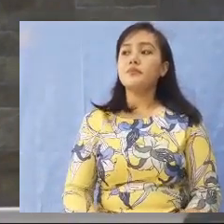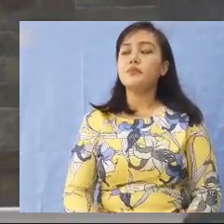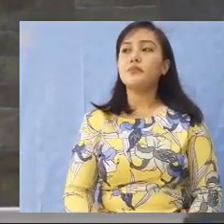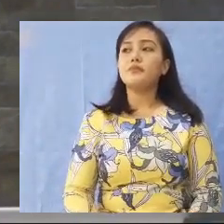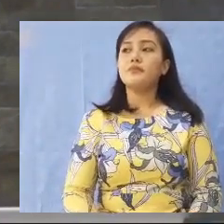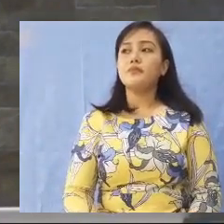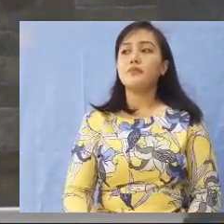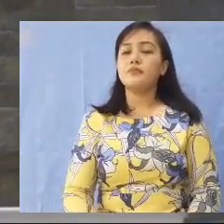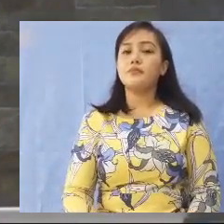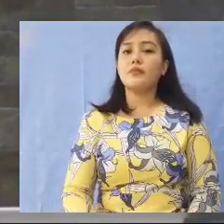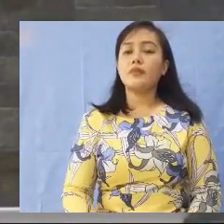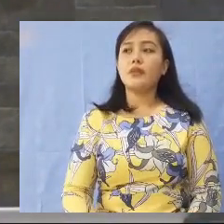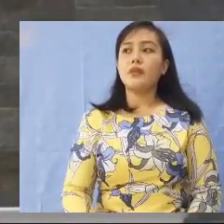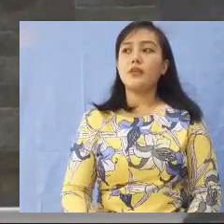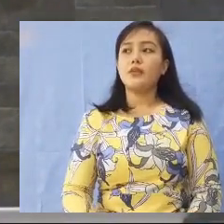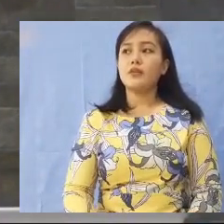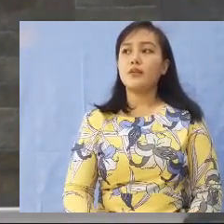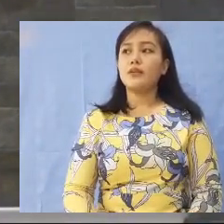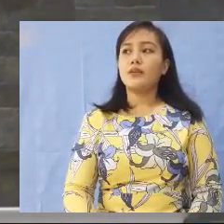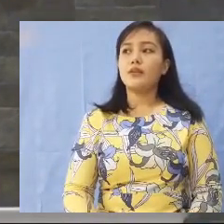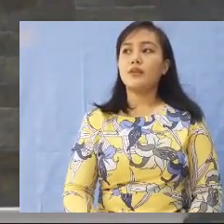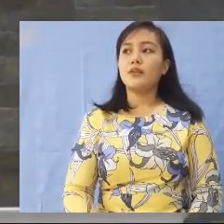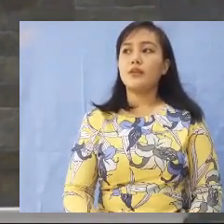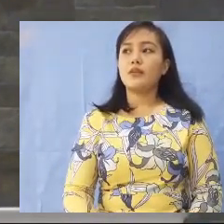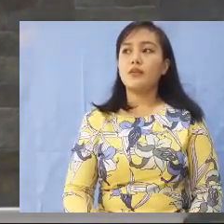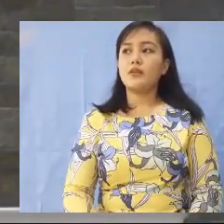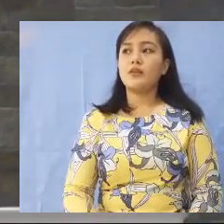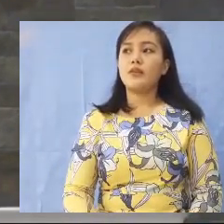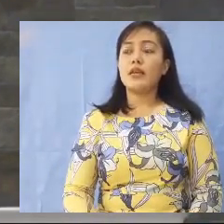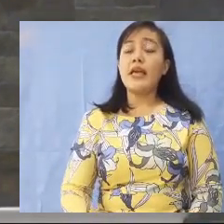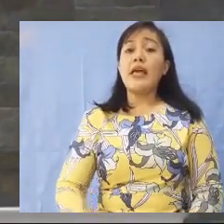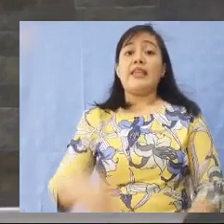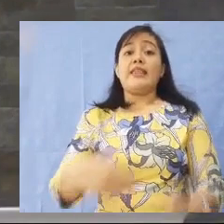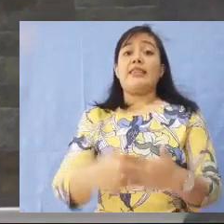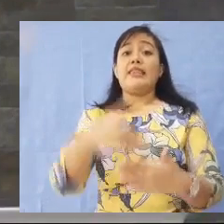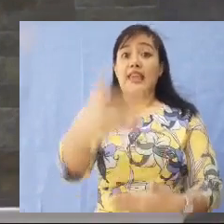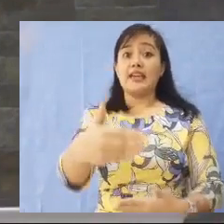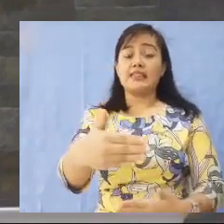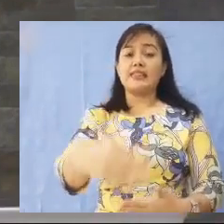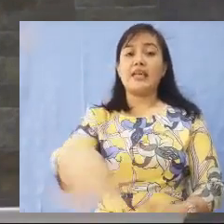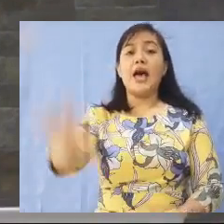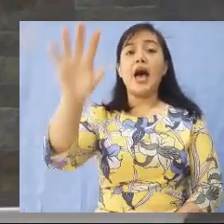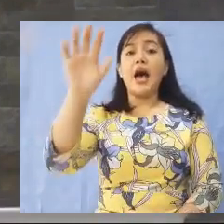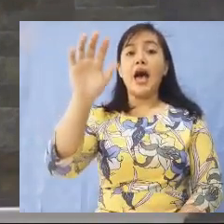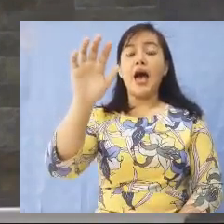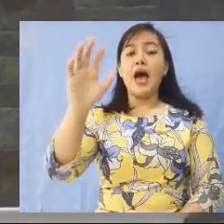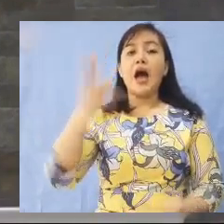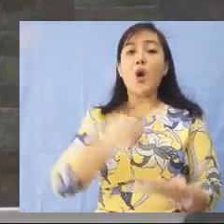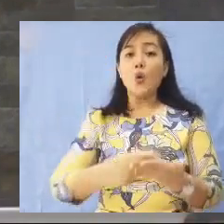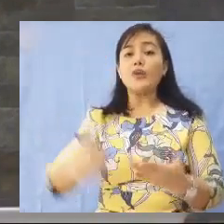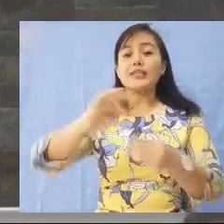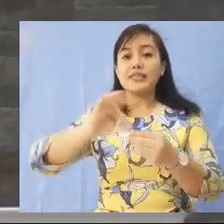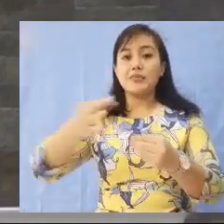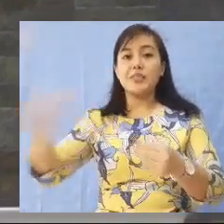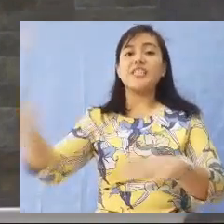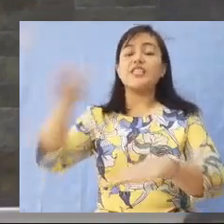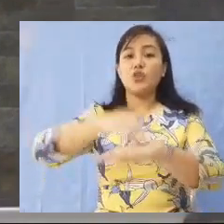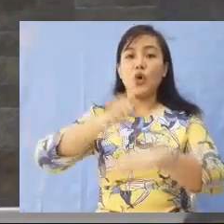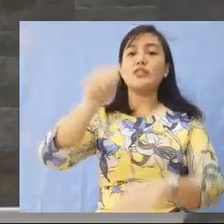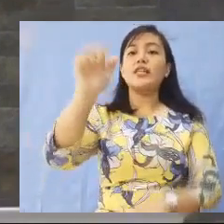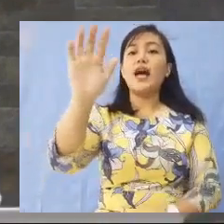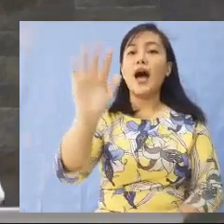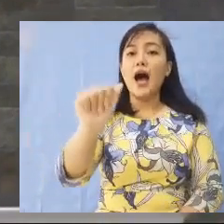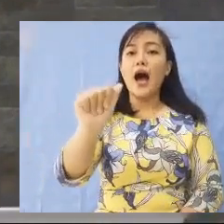far as the Holy Spirit is concerned, is yung word na advocate. Pagsasamahin ko na po ito. Yung word na advocate. Now,